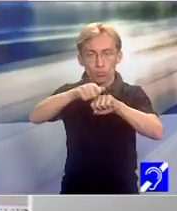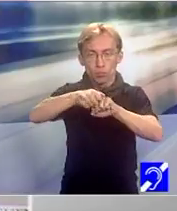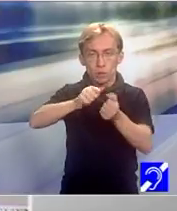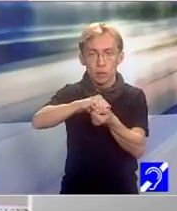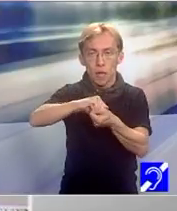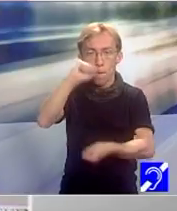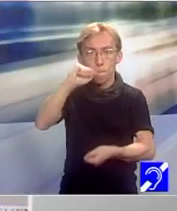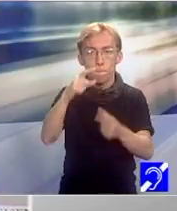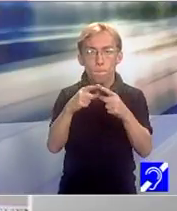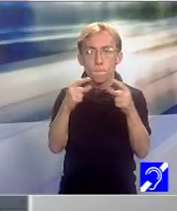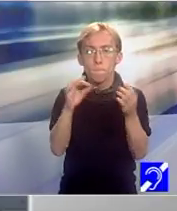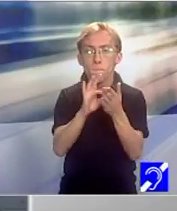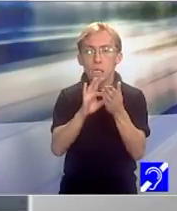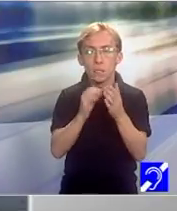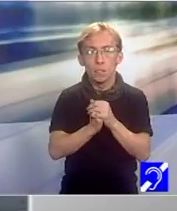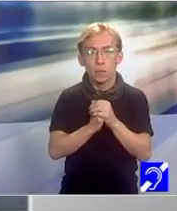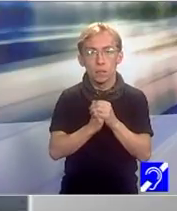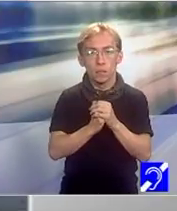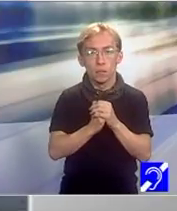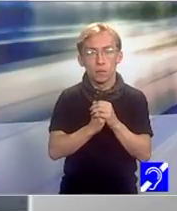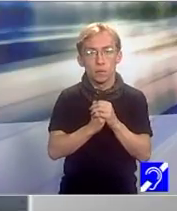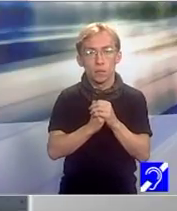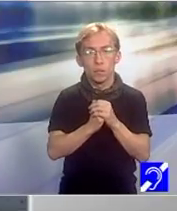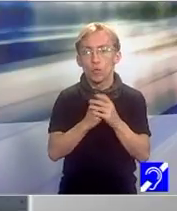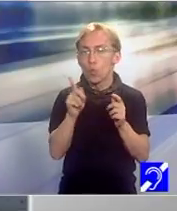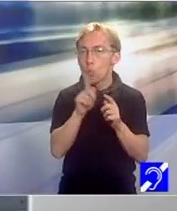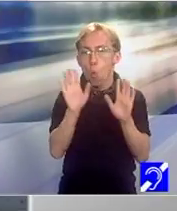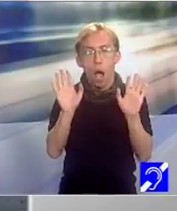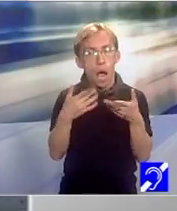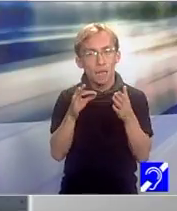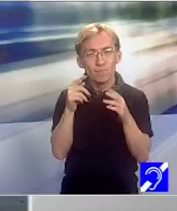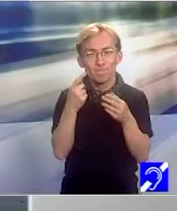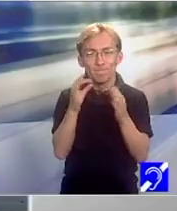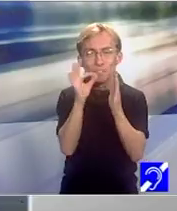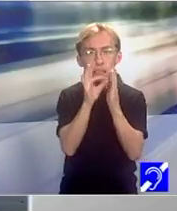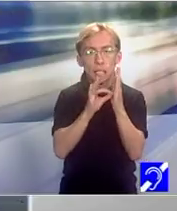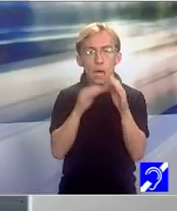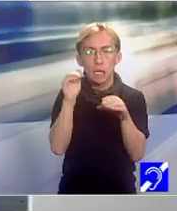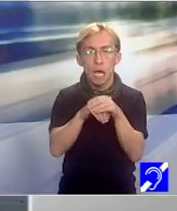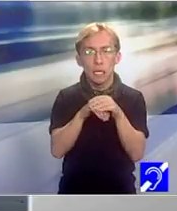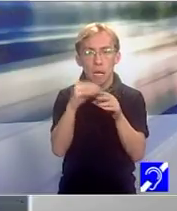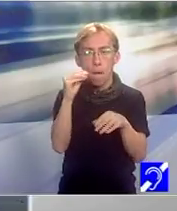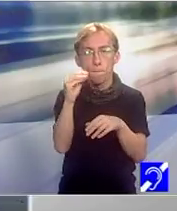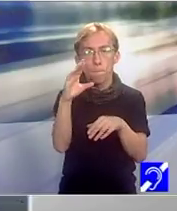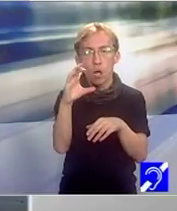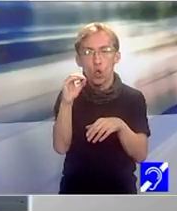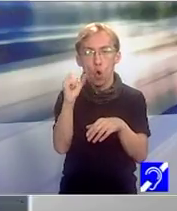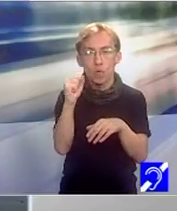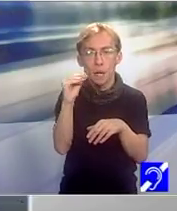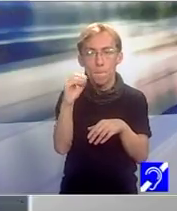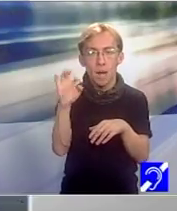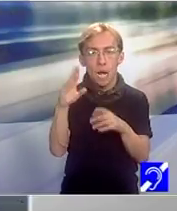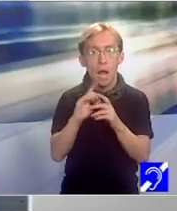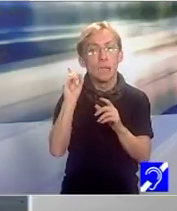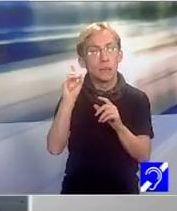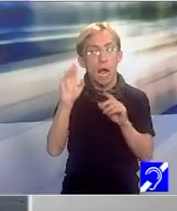în considerare pe aia. Ok, that's off label. Adică nu are indicație în prospect. Mi se spune că nu au legislație. Dar